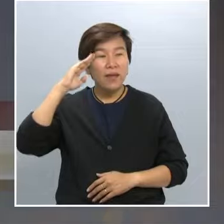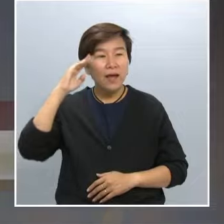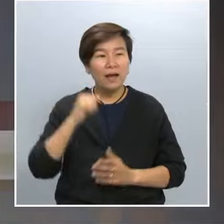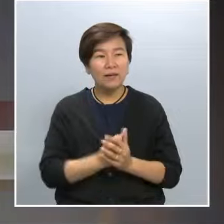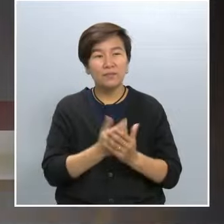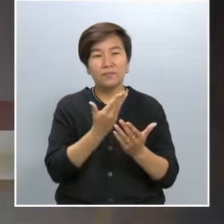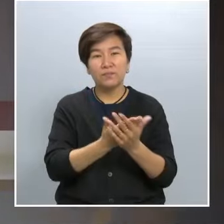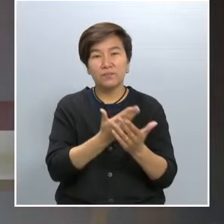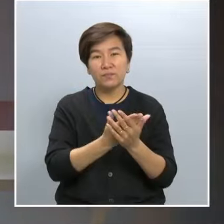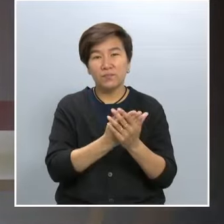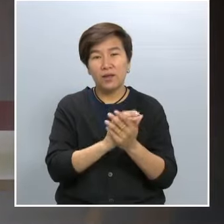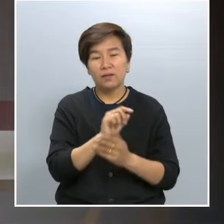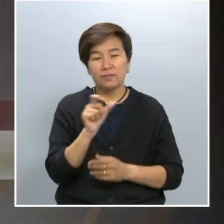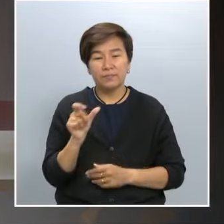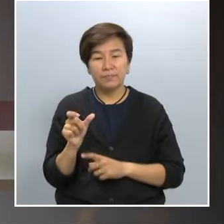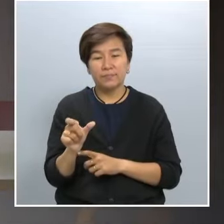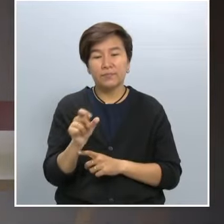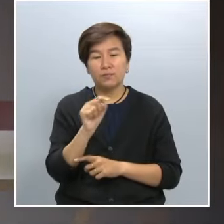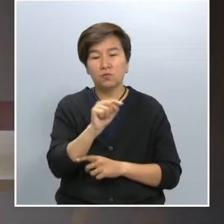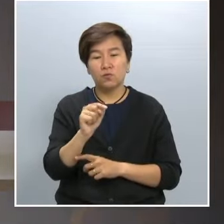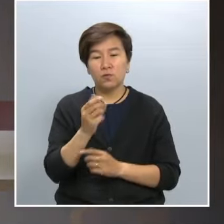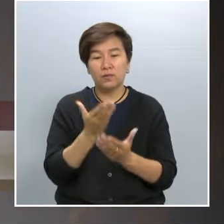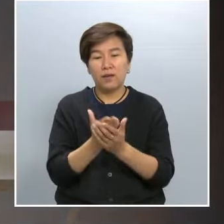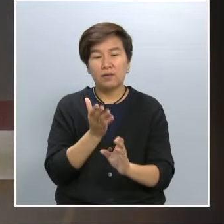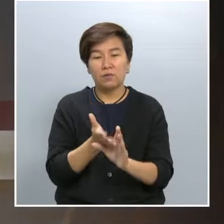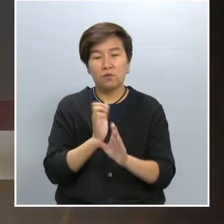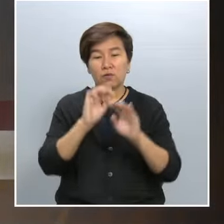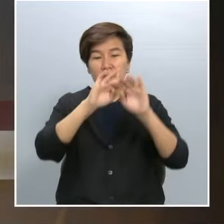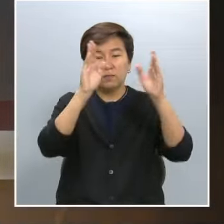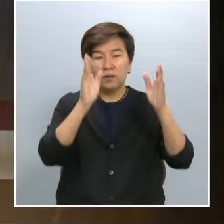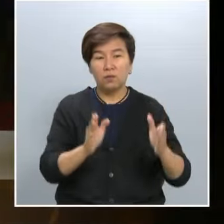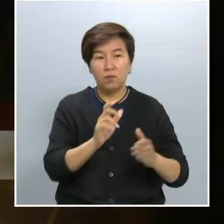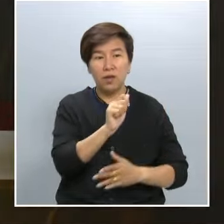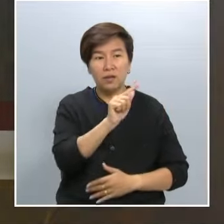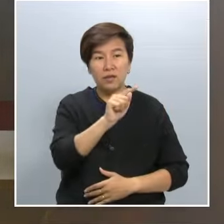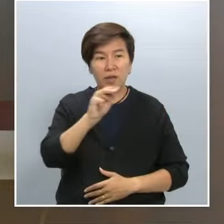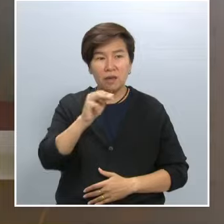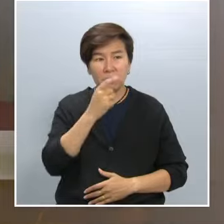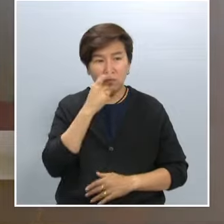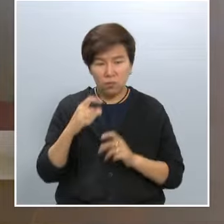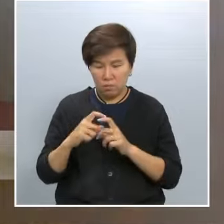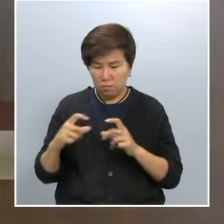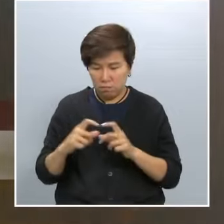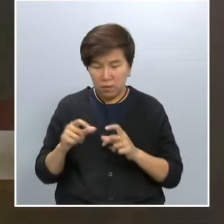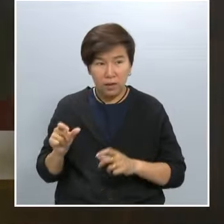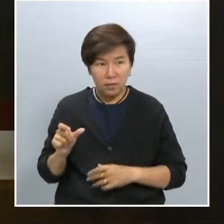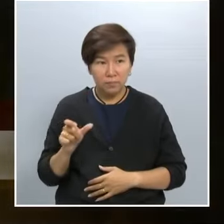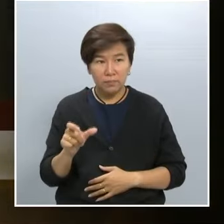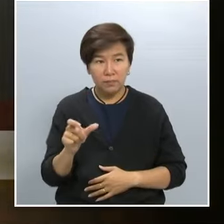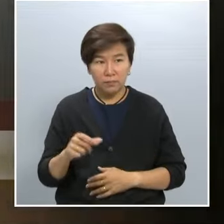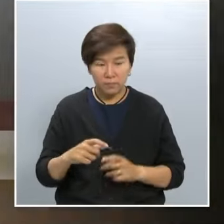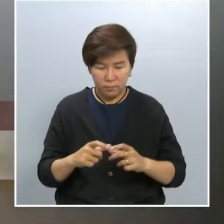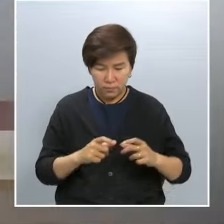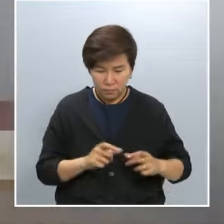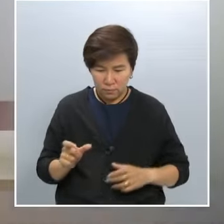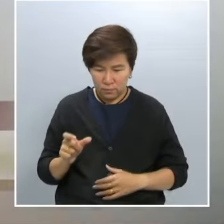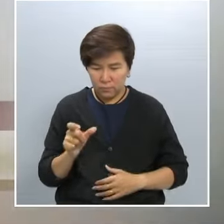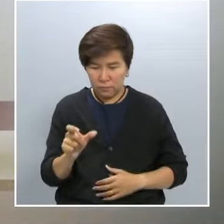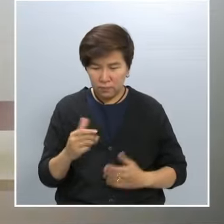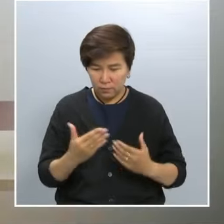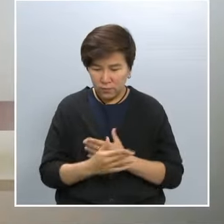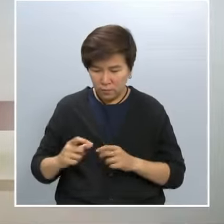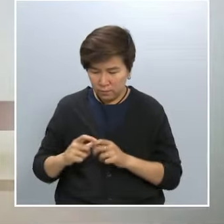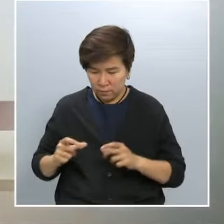ตู้ATMหลายๆคนอ่าหลายๆใบค่ะโดยทหาร 2คนเนี่ยท่านผู้ชมเมื่อวานนี้